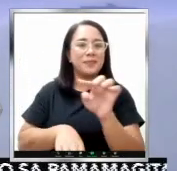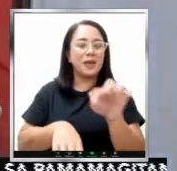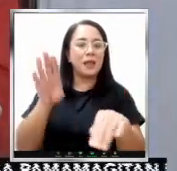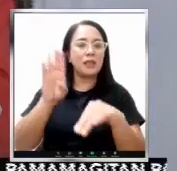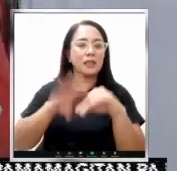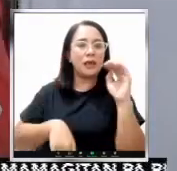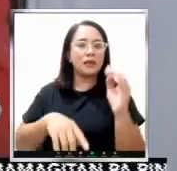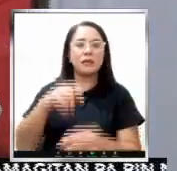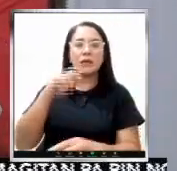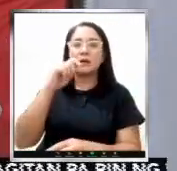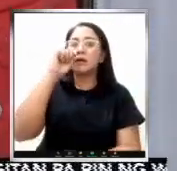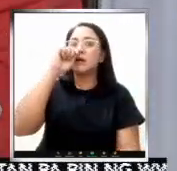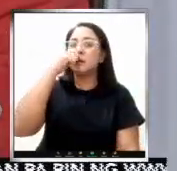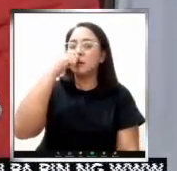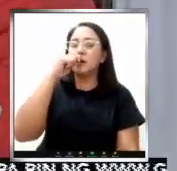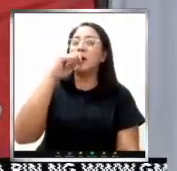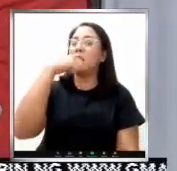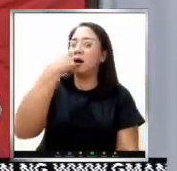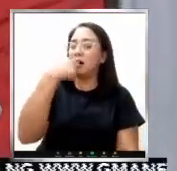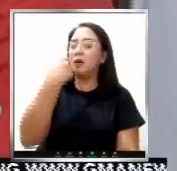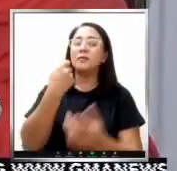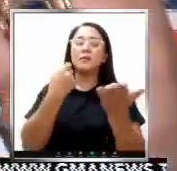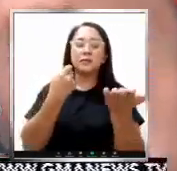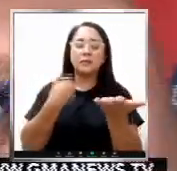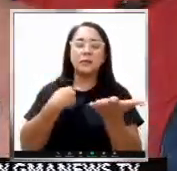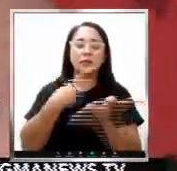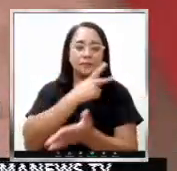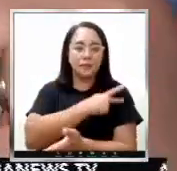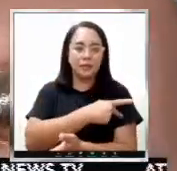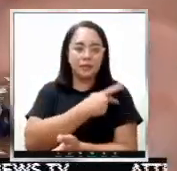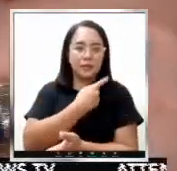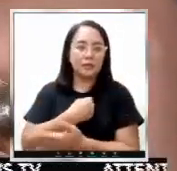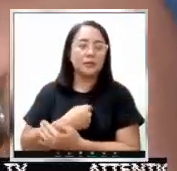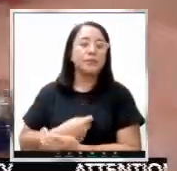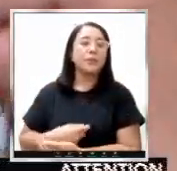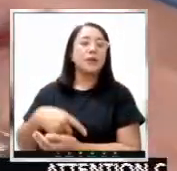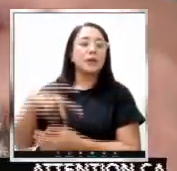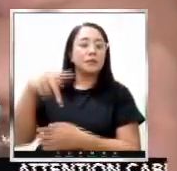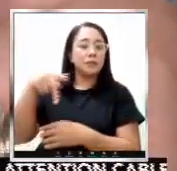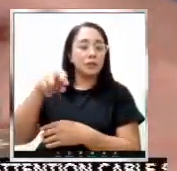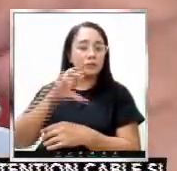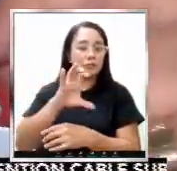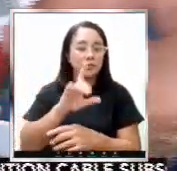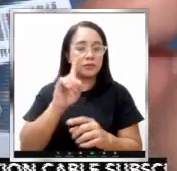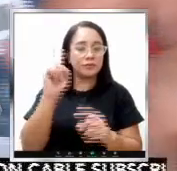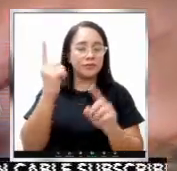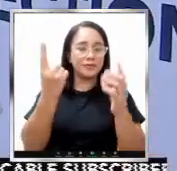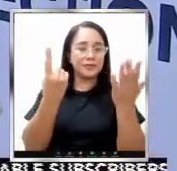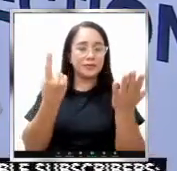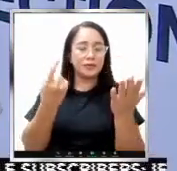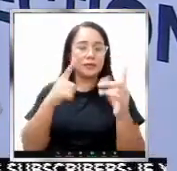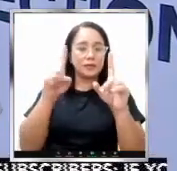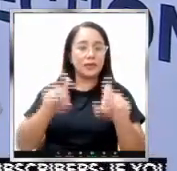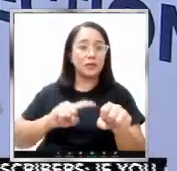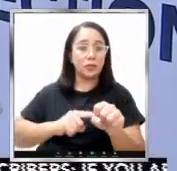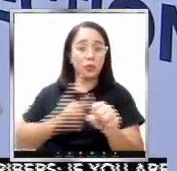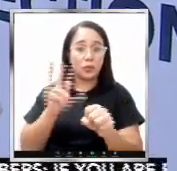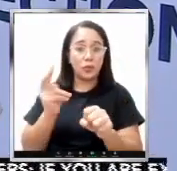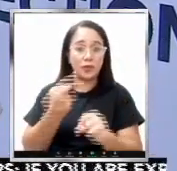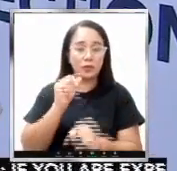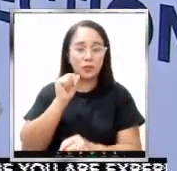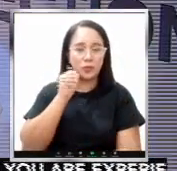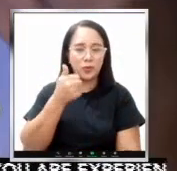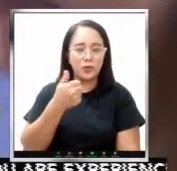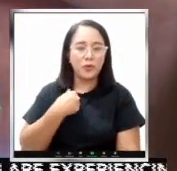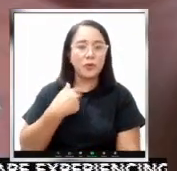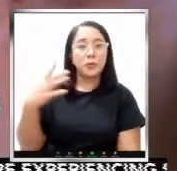at lalamunan ng isang pasyente. Red Cross pa lang muna sa ngayon ang magsasagawa nito na magsisimula na bukas. Hihintayin pa muna ng DOH